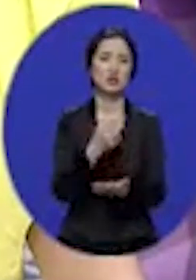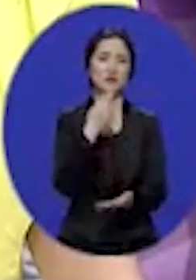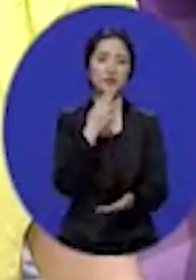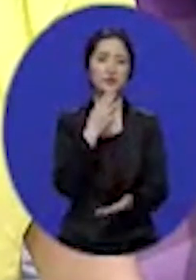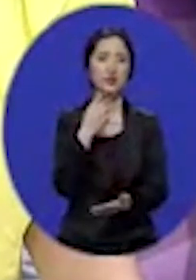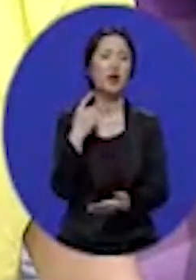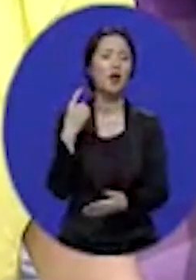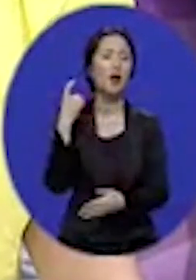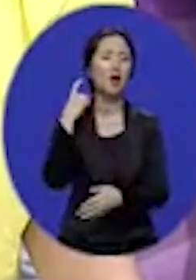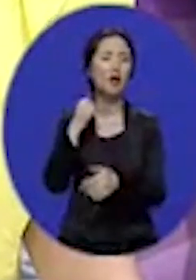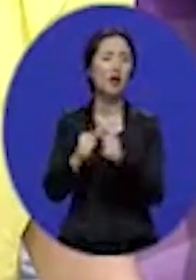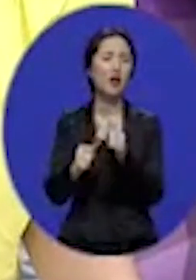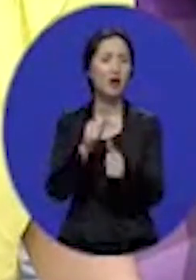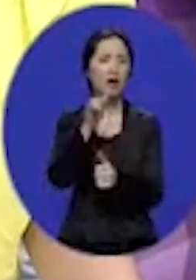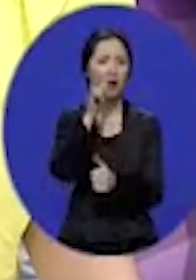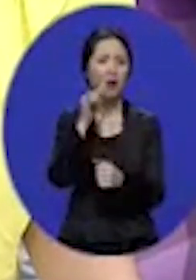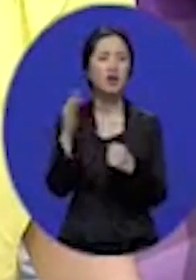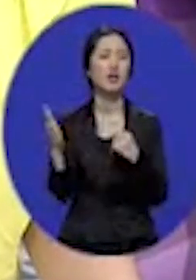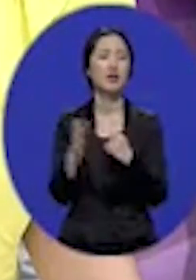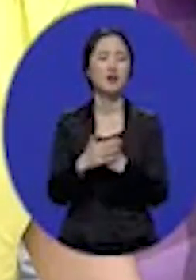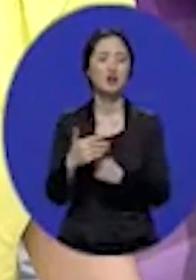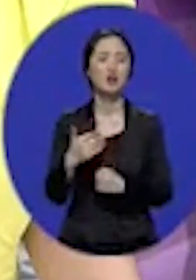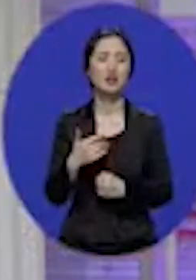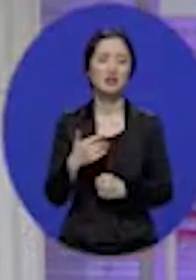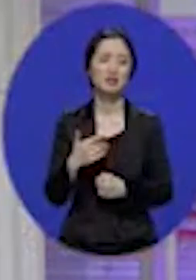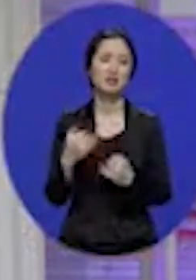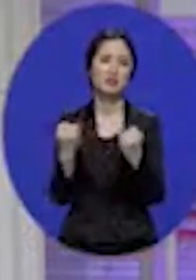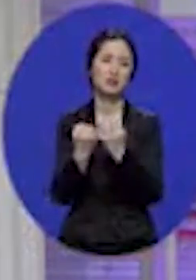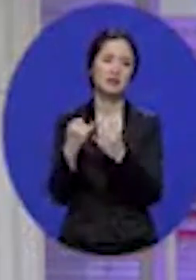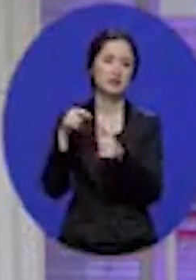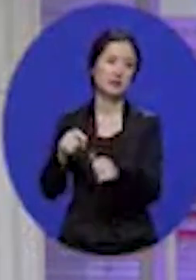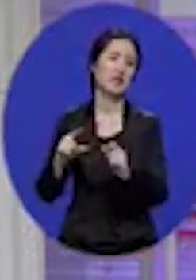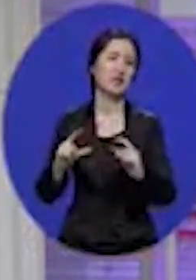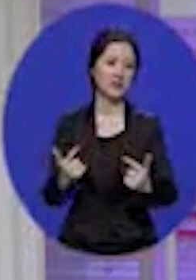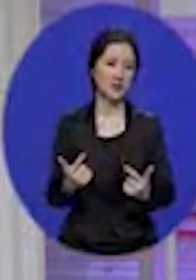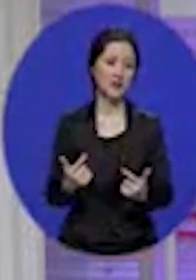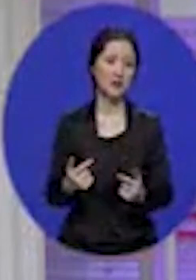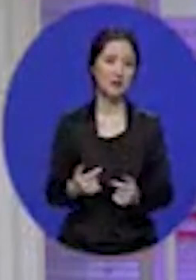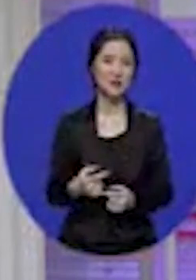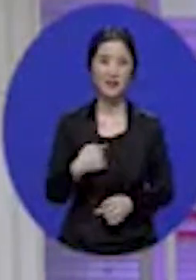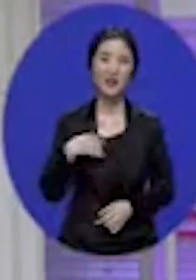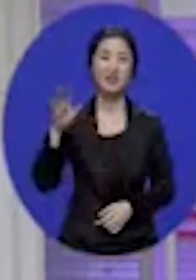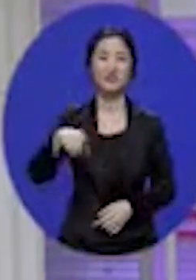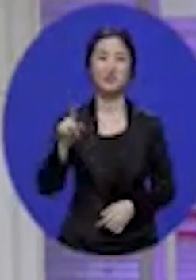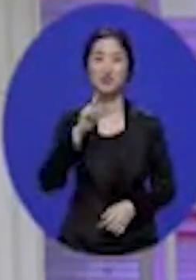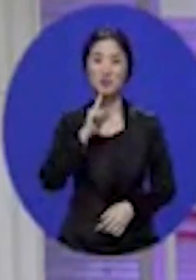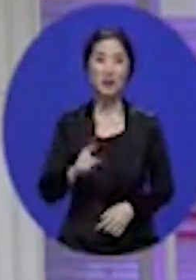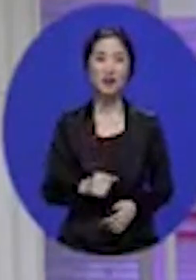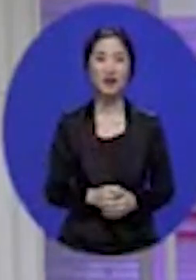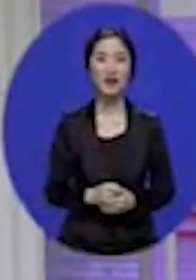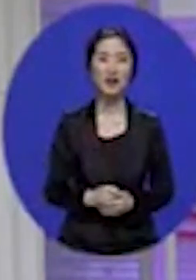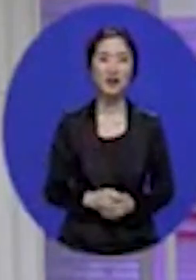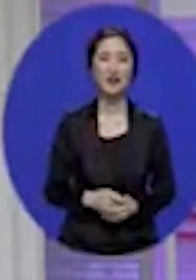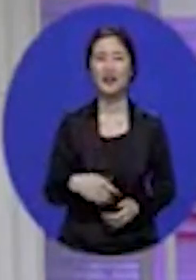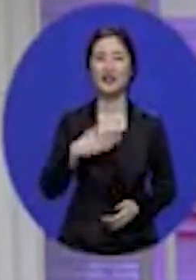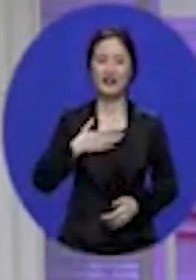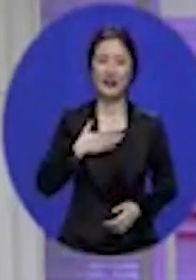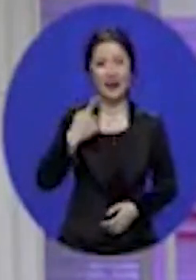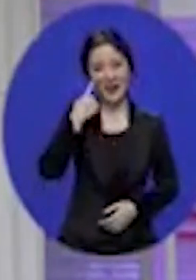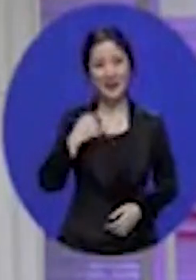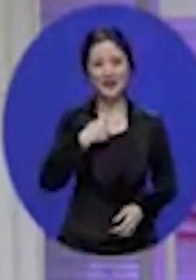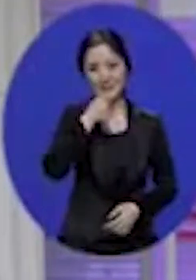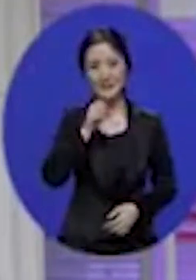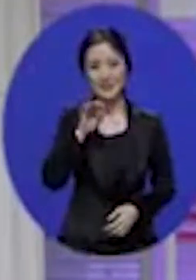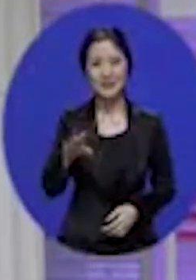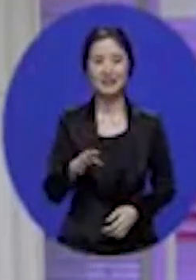시킨다. 예. 네. 그 제가 가만히 있을 제가 아니죠. 역장님, 지금 시대가 어느 시대인데 그런 말씀 하세요? 제가 한번 방송을 해보겠습니다. 이렇게 된 거예요.